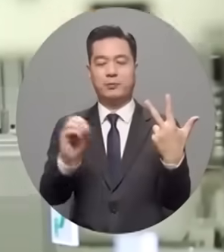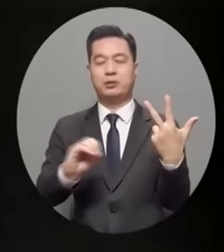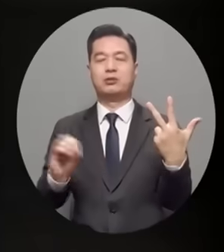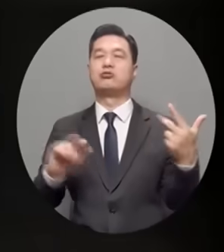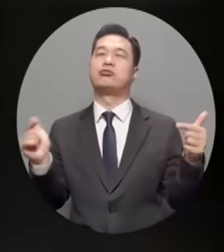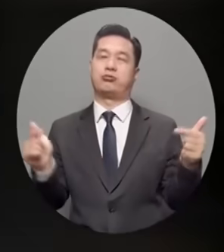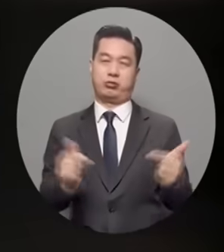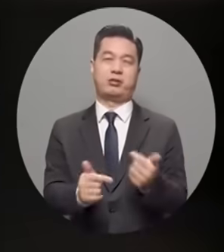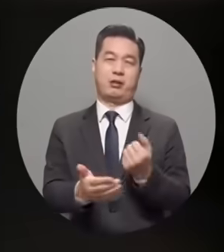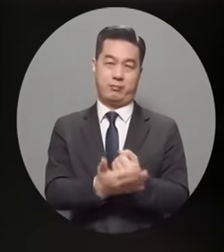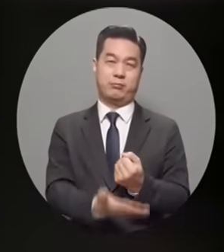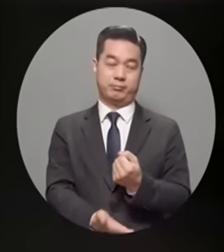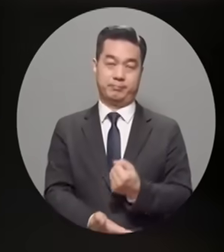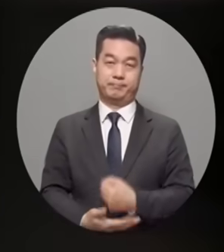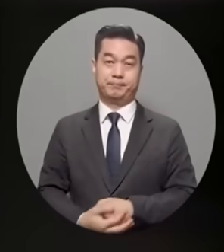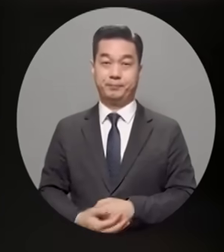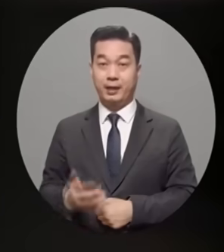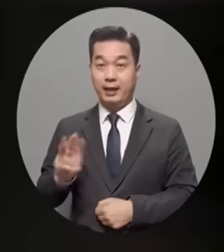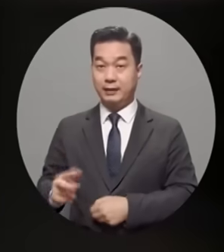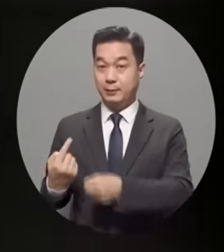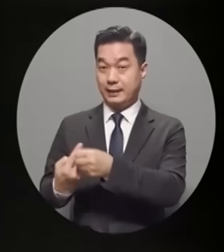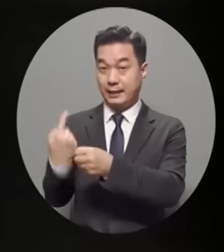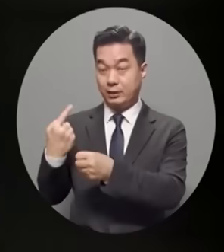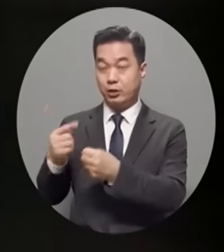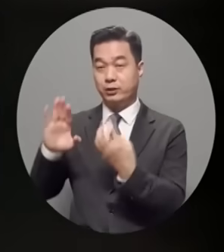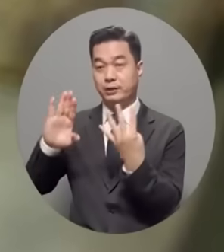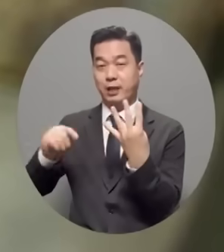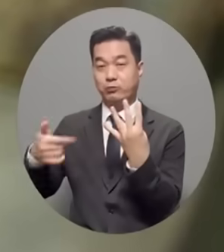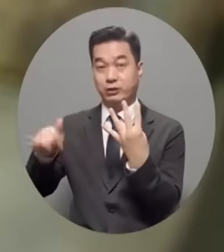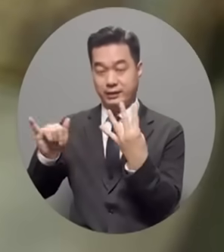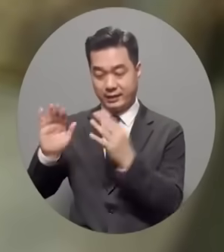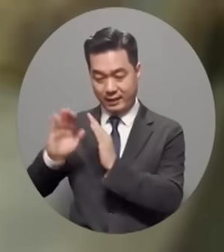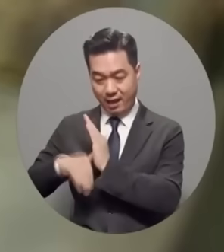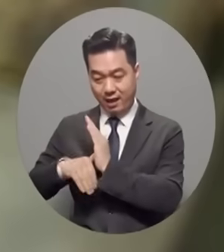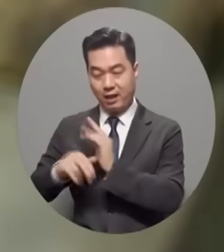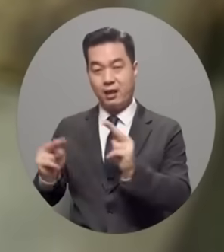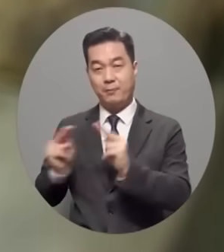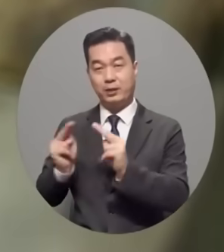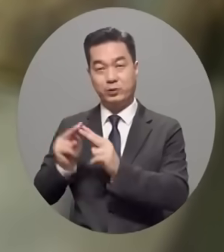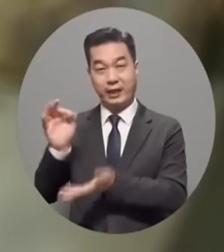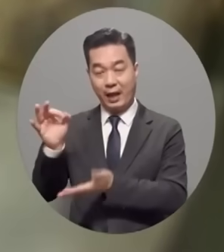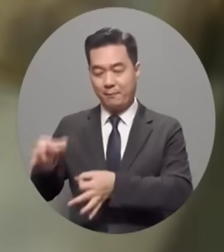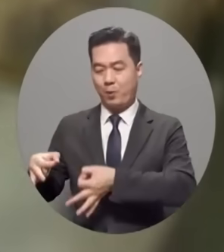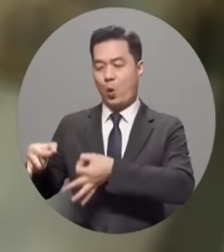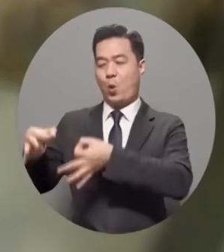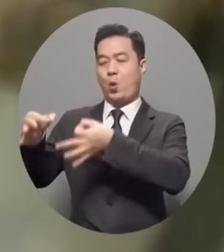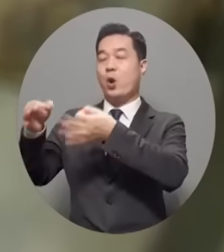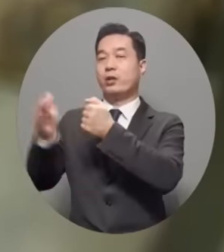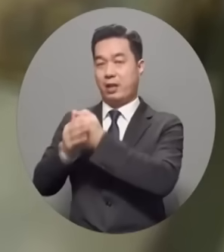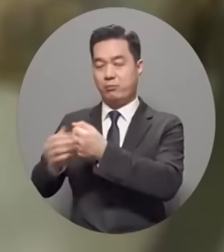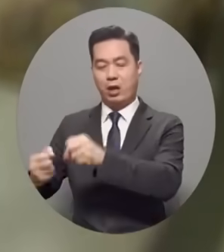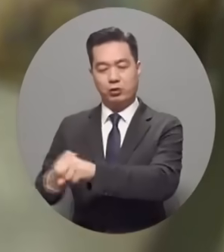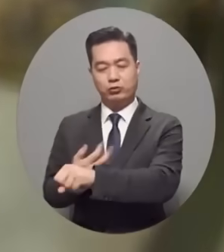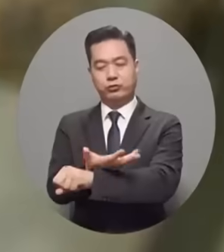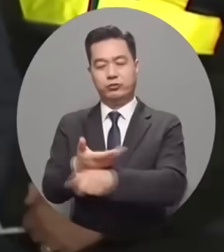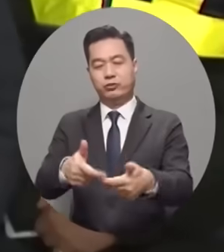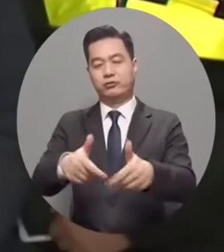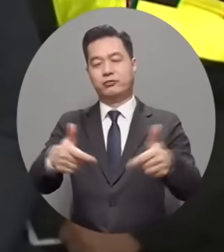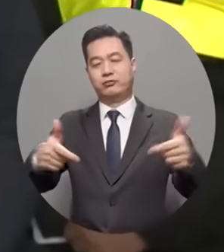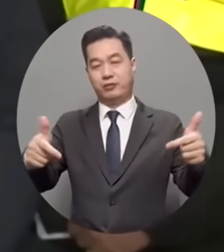컸습니다. 하지만 지난해 4분기 들어 메모리 반도체 가격이 회복되면서 수출도 개선되는 모습을